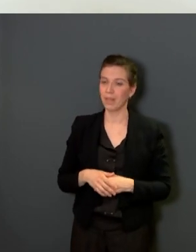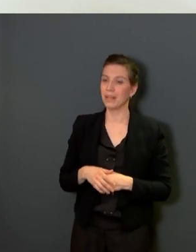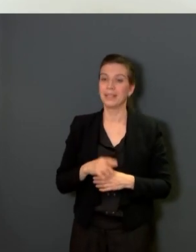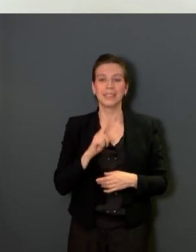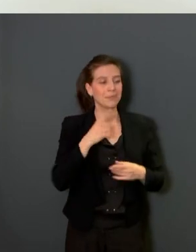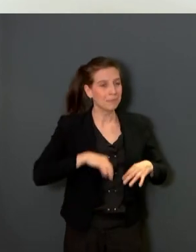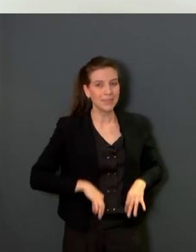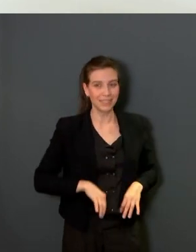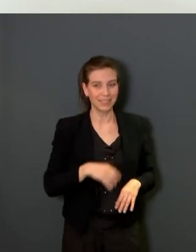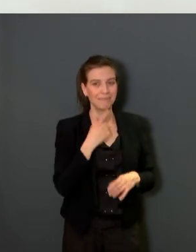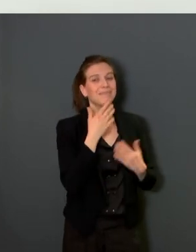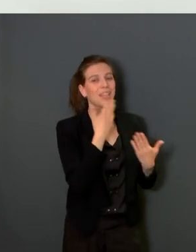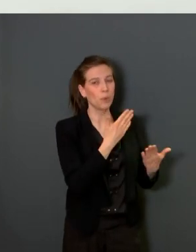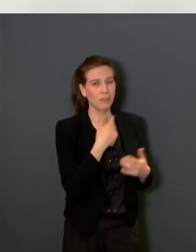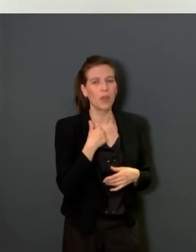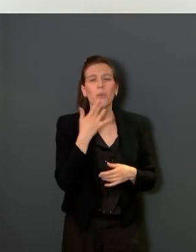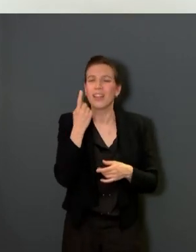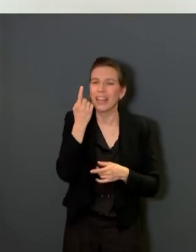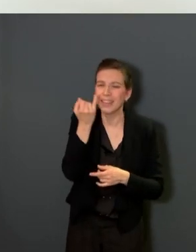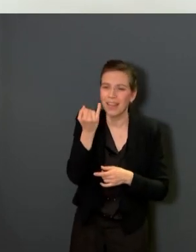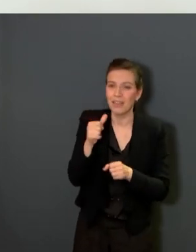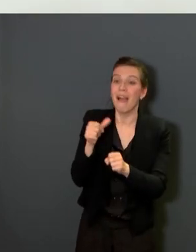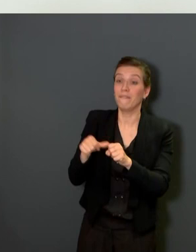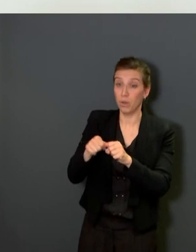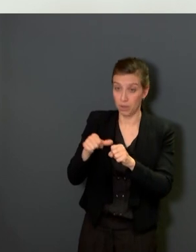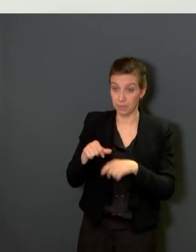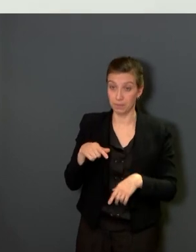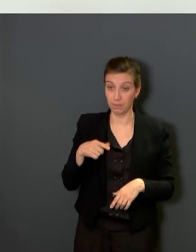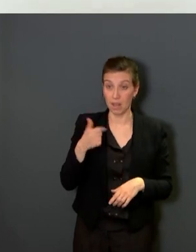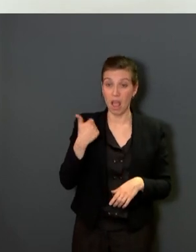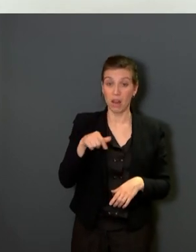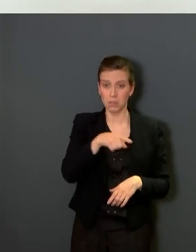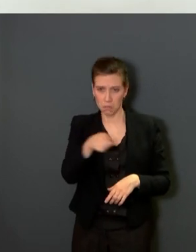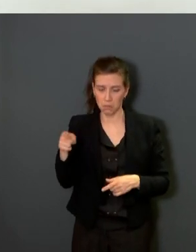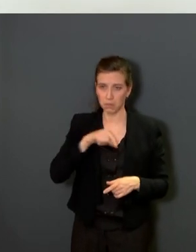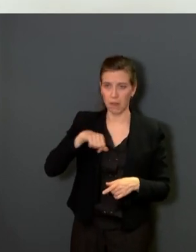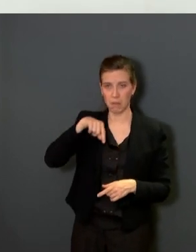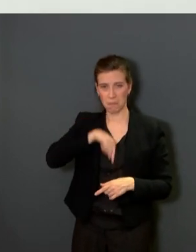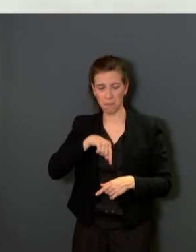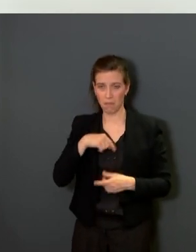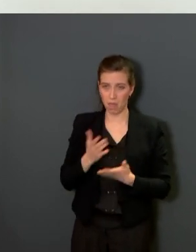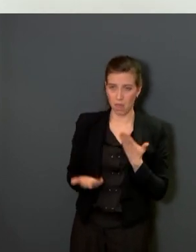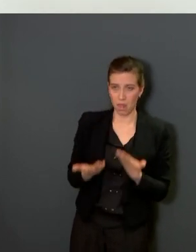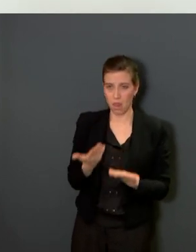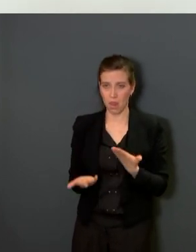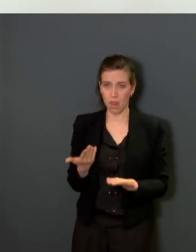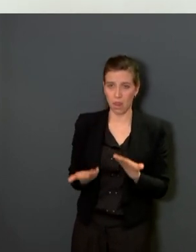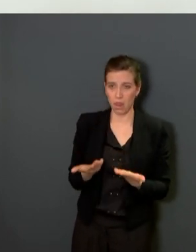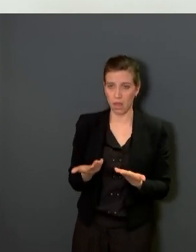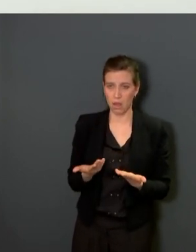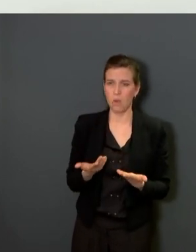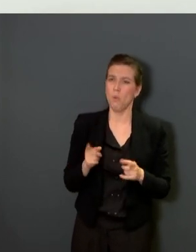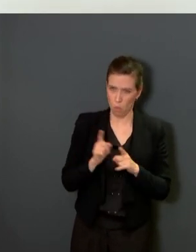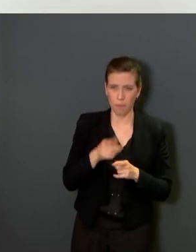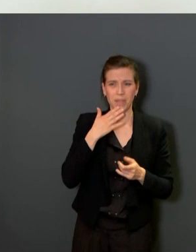toevoegen, is als mensen twijfel hebben, laat u testen. Dus als u voelt, zou